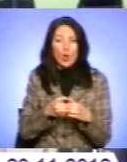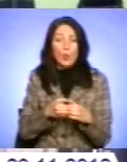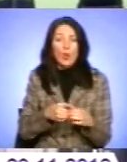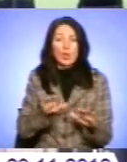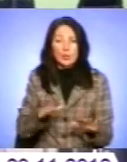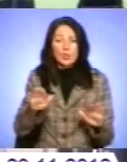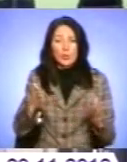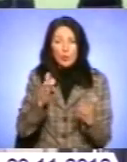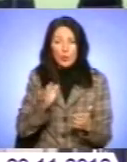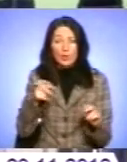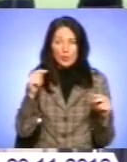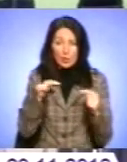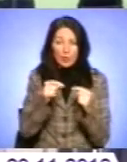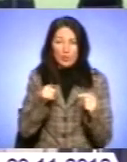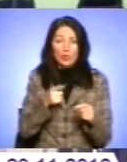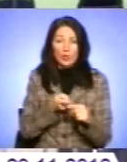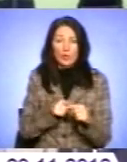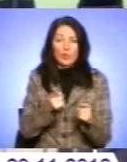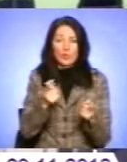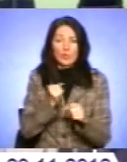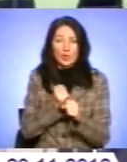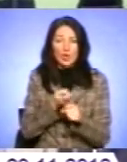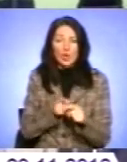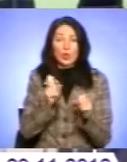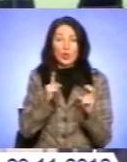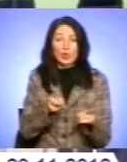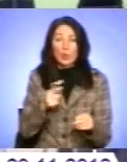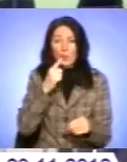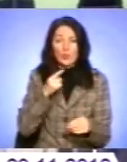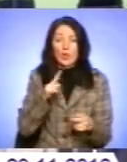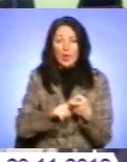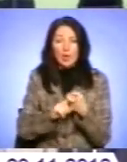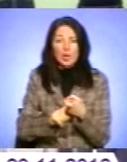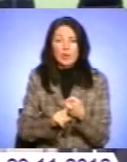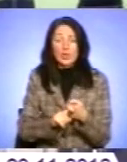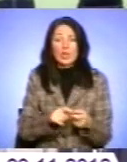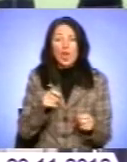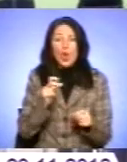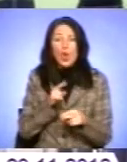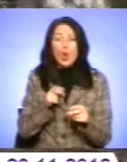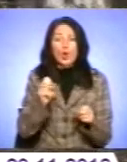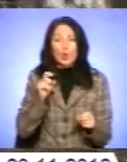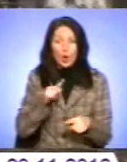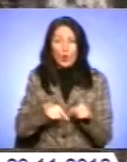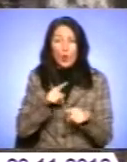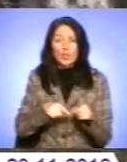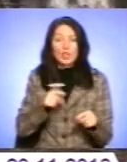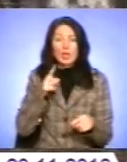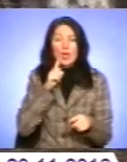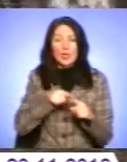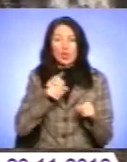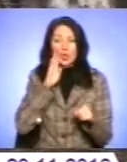встановлено, що до вчинення даного злочину причетний її родич, тобто її рідної сестри, внук. До села, де